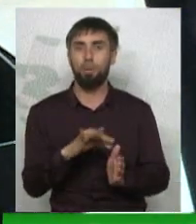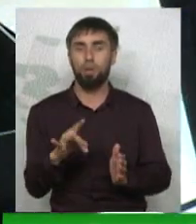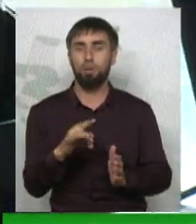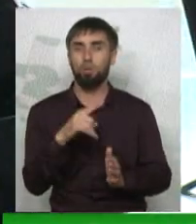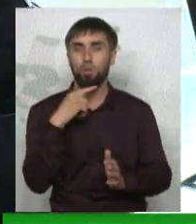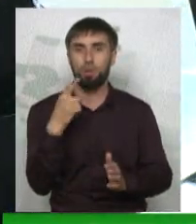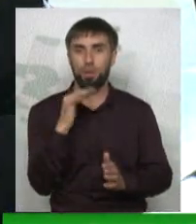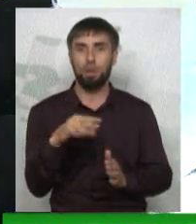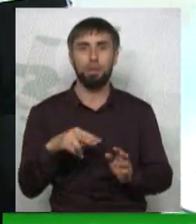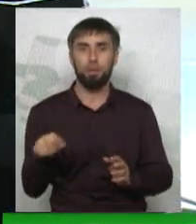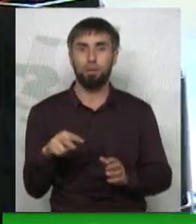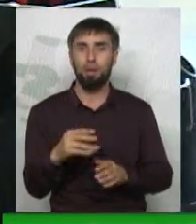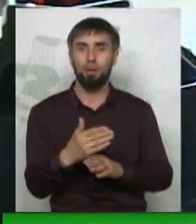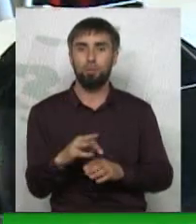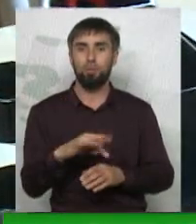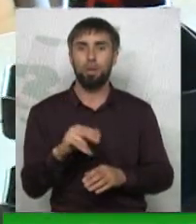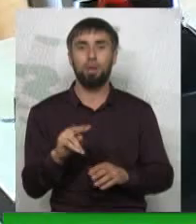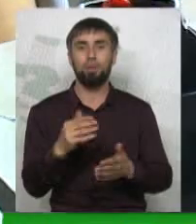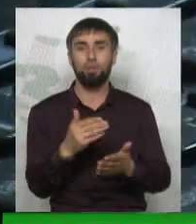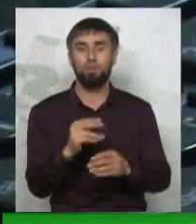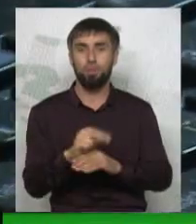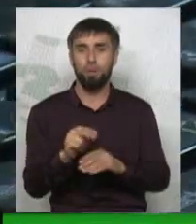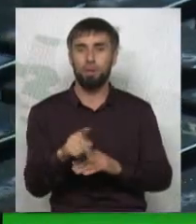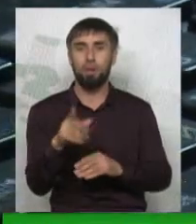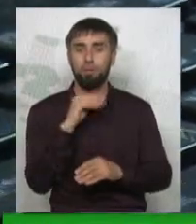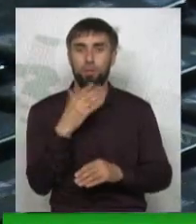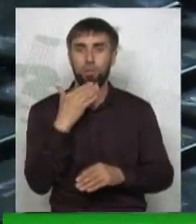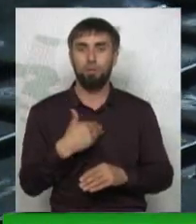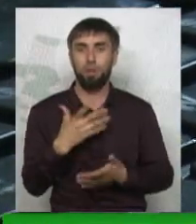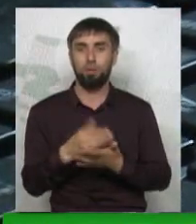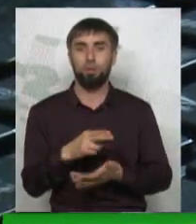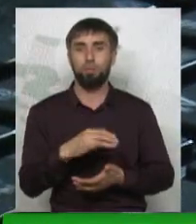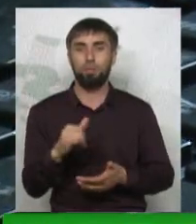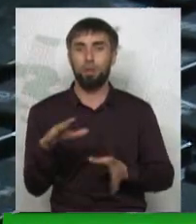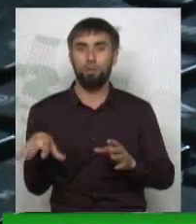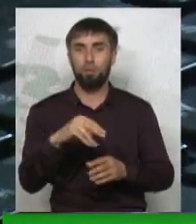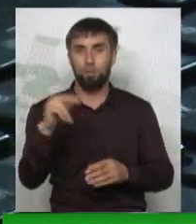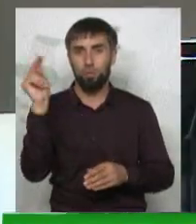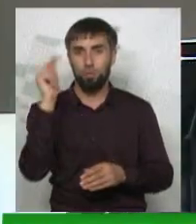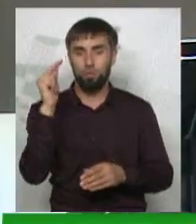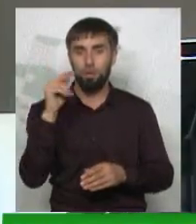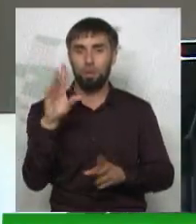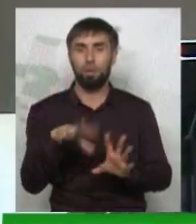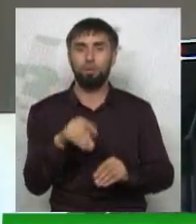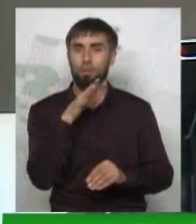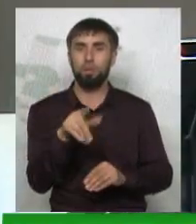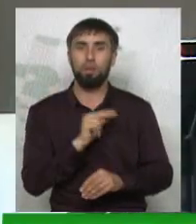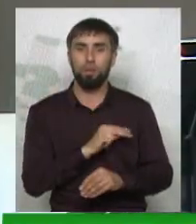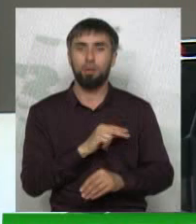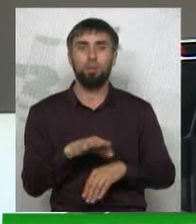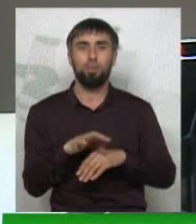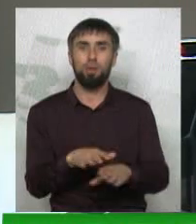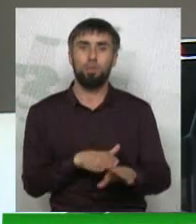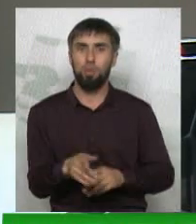языка и литературы. Отличительная методика преподавания позволила ей привить любовь к ее предмету у всех учеников. За все время своей работы она вела